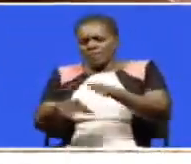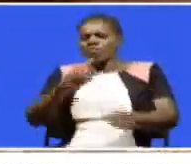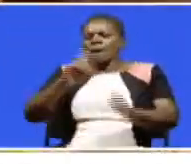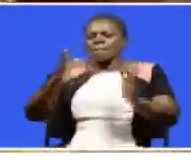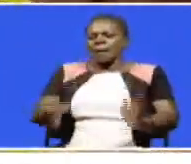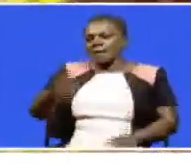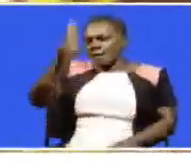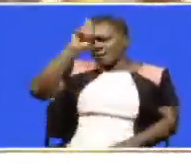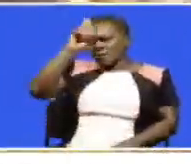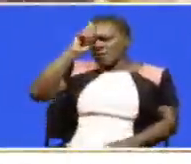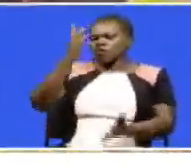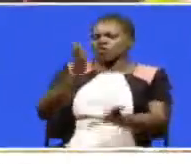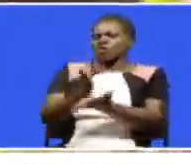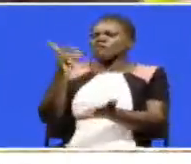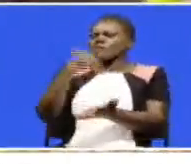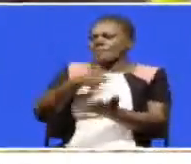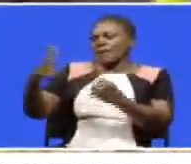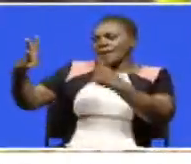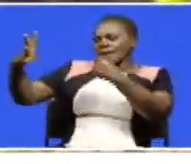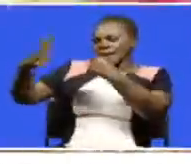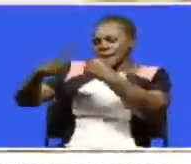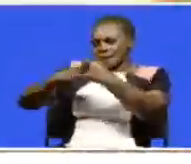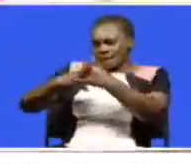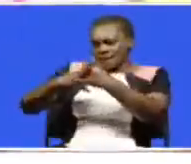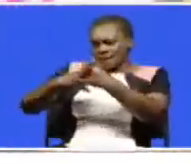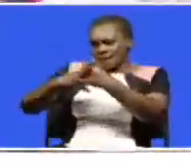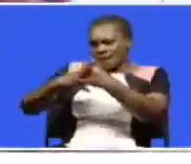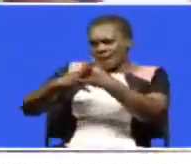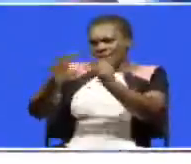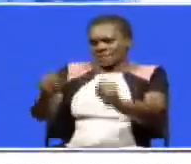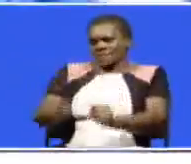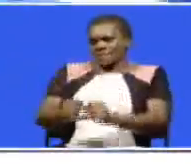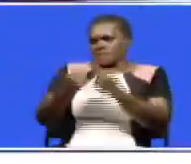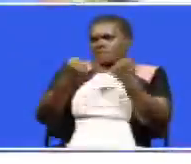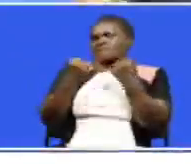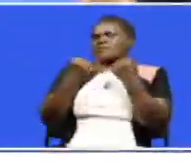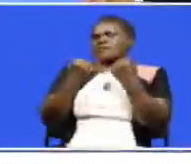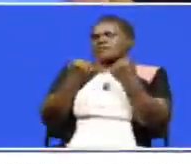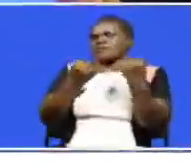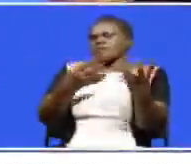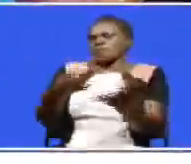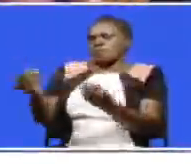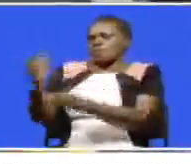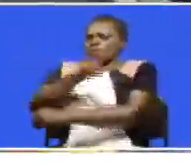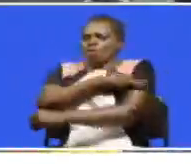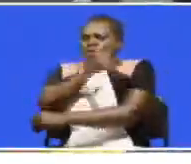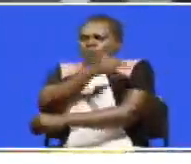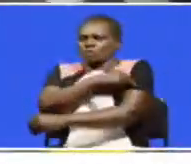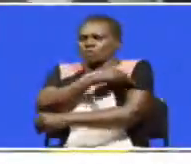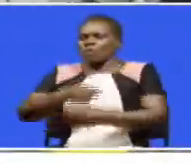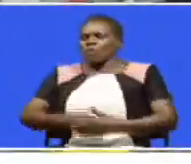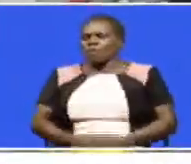hilo Peter Maina amethibitisha watu 9 ambao waliweza kuokolewa na kupelekwa hospitalini.